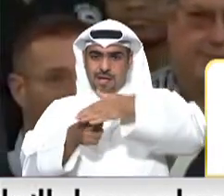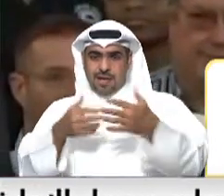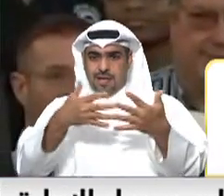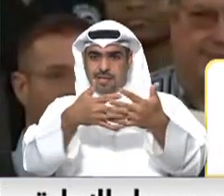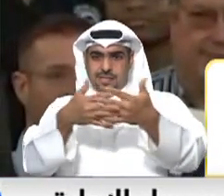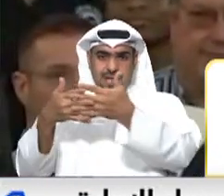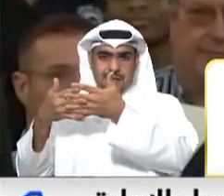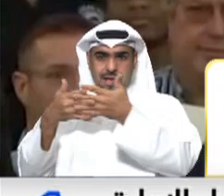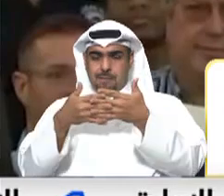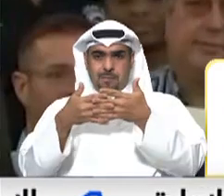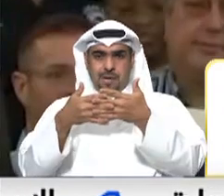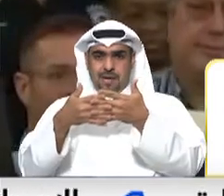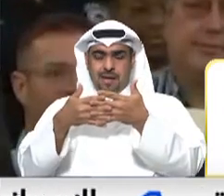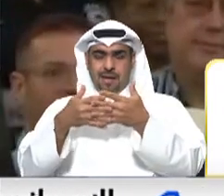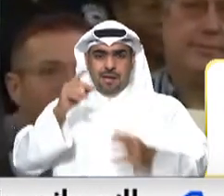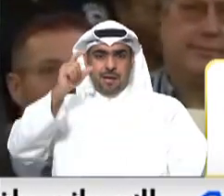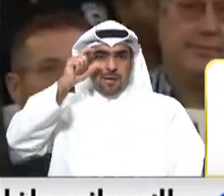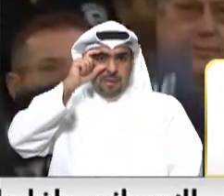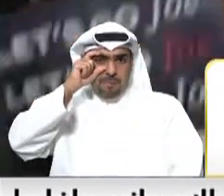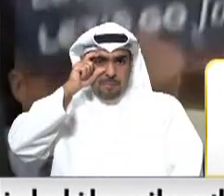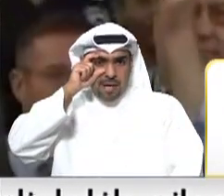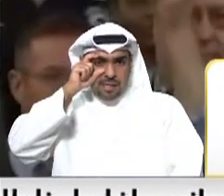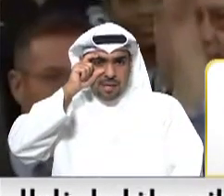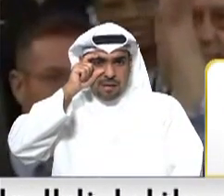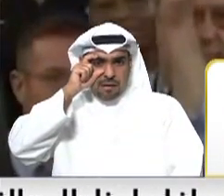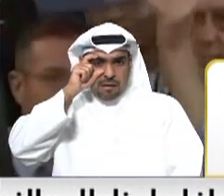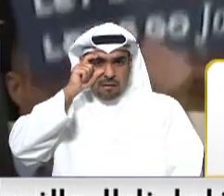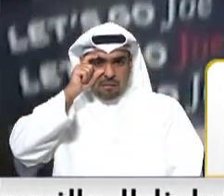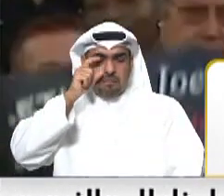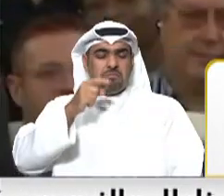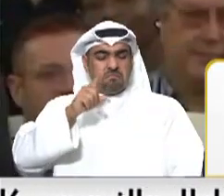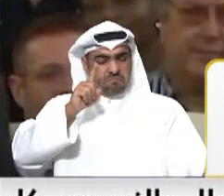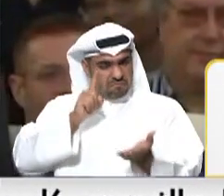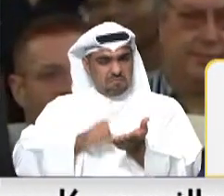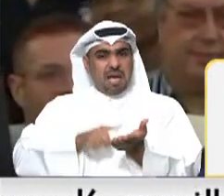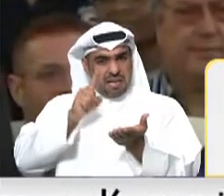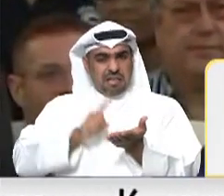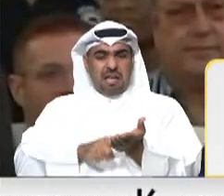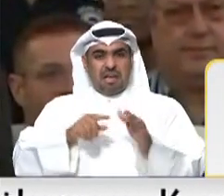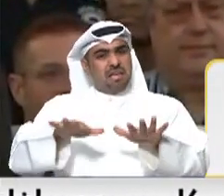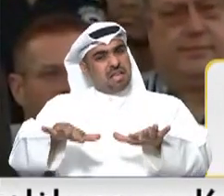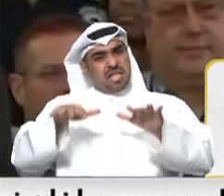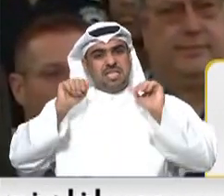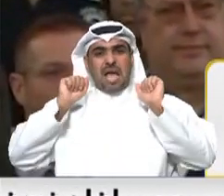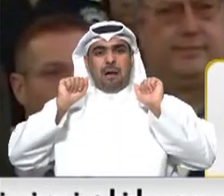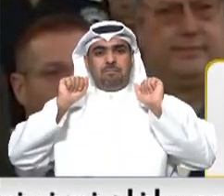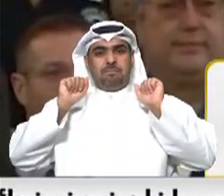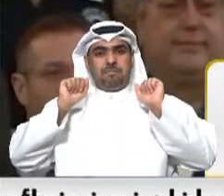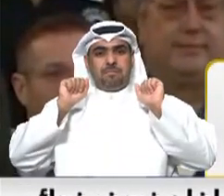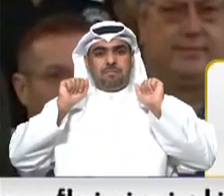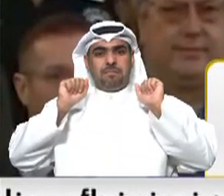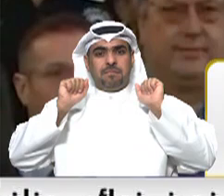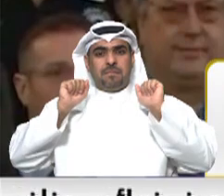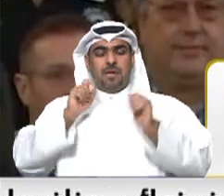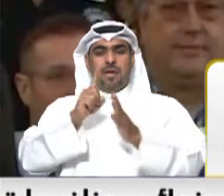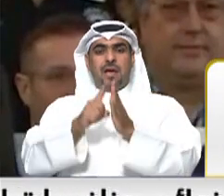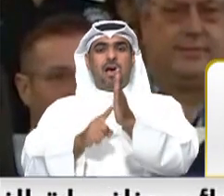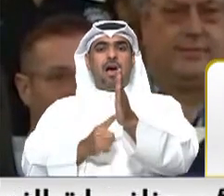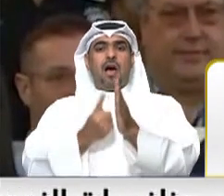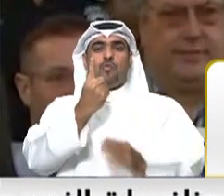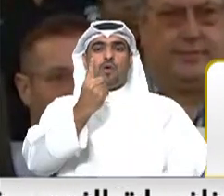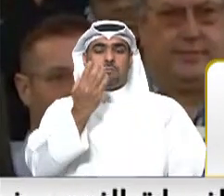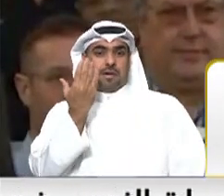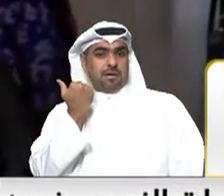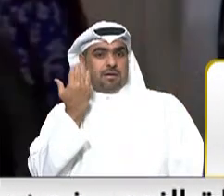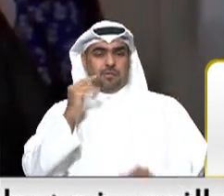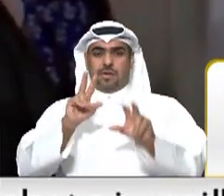ساحه الانتخابات اصبحت قاب قوسين او ادنى رغم ان مثل هذه الخطوه غير المسبوقه محفوفه